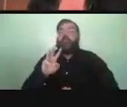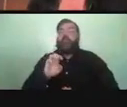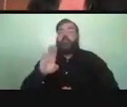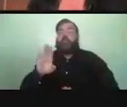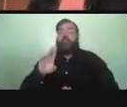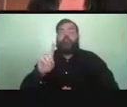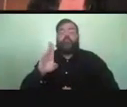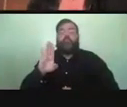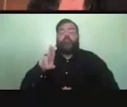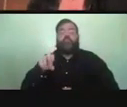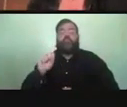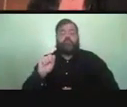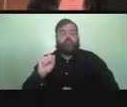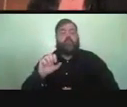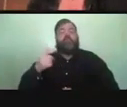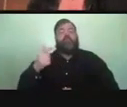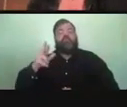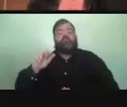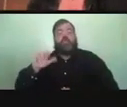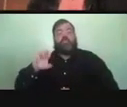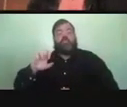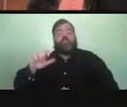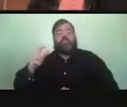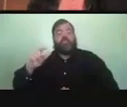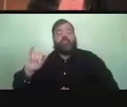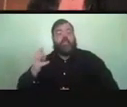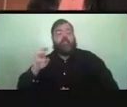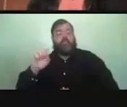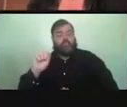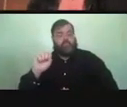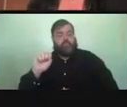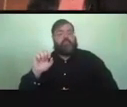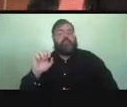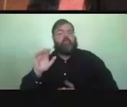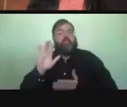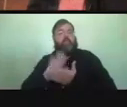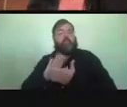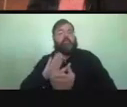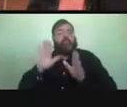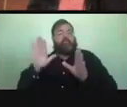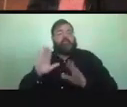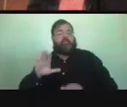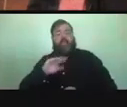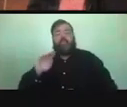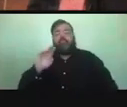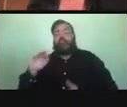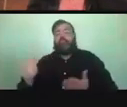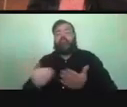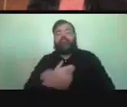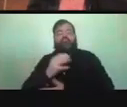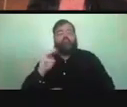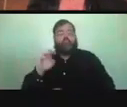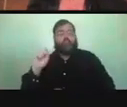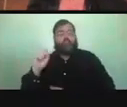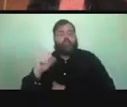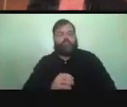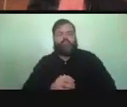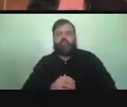tuna shule zetu tatu ambapo tumeweza kupiga hatua kubwa.